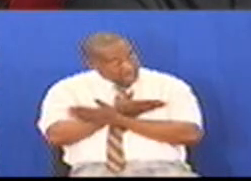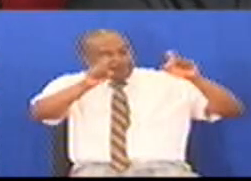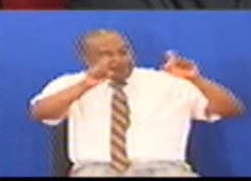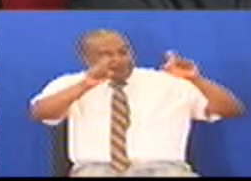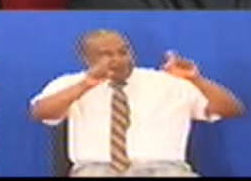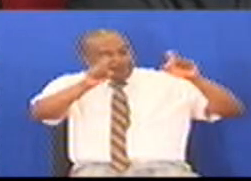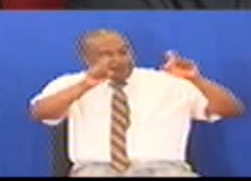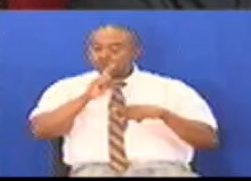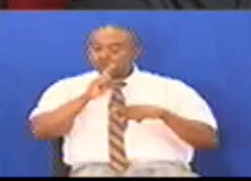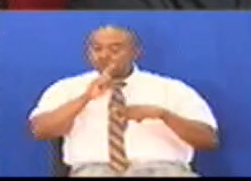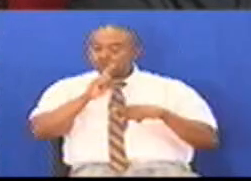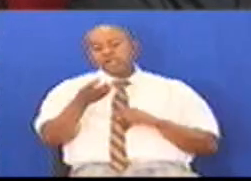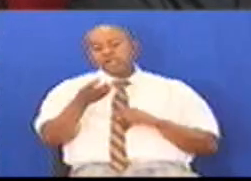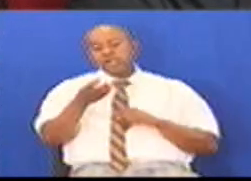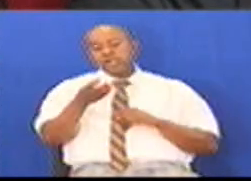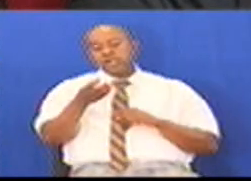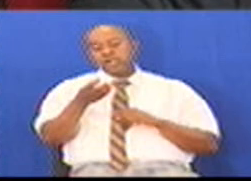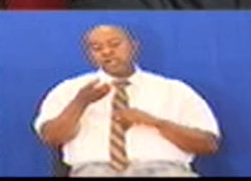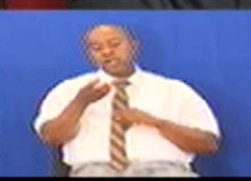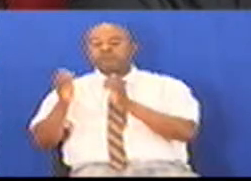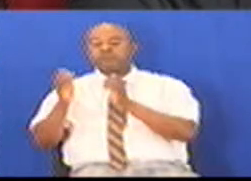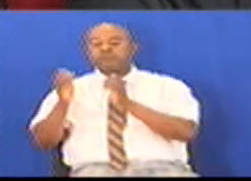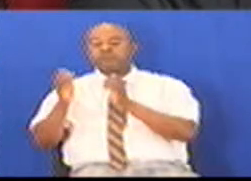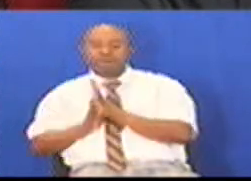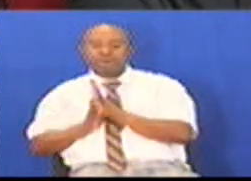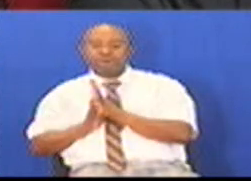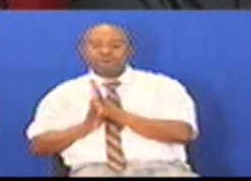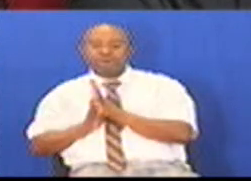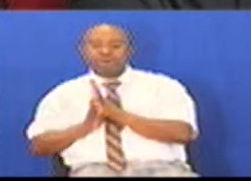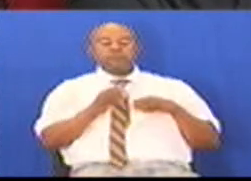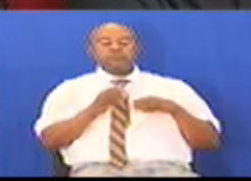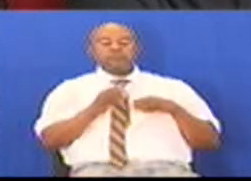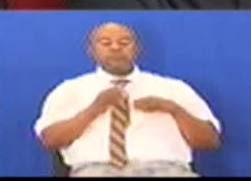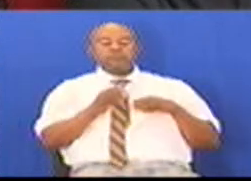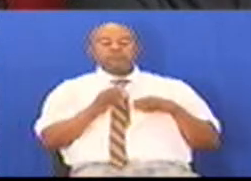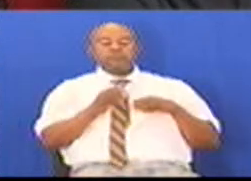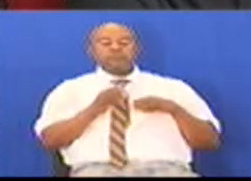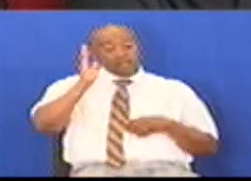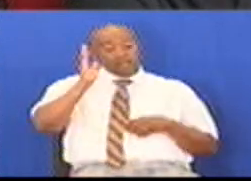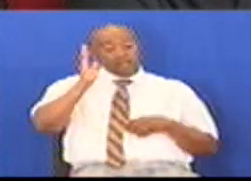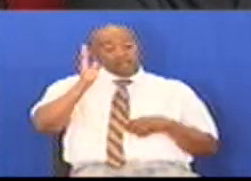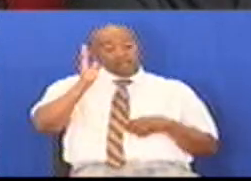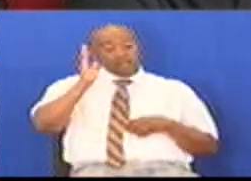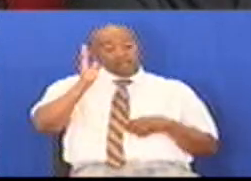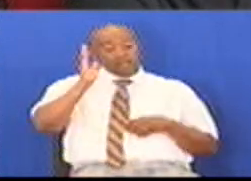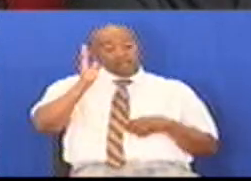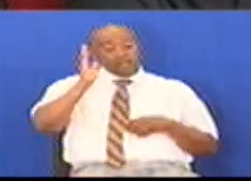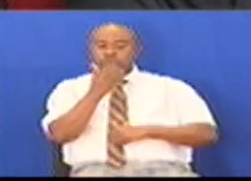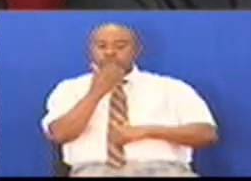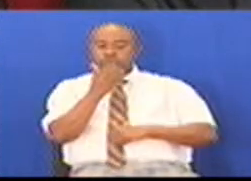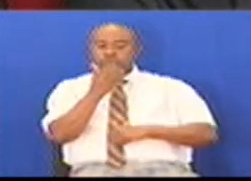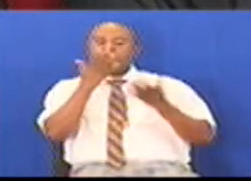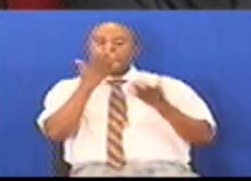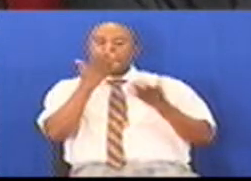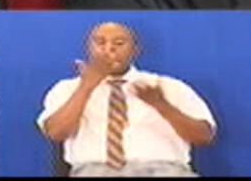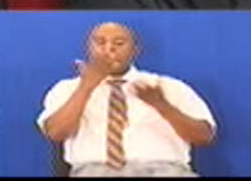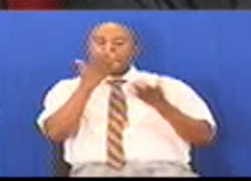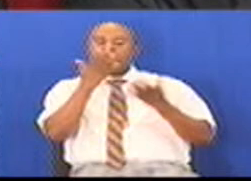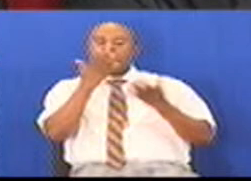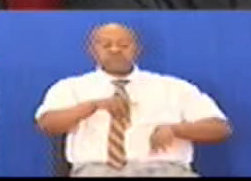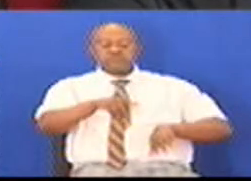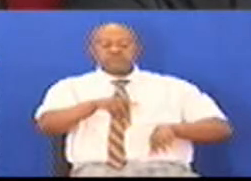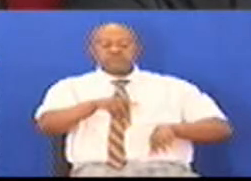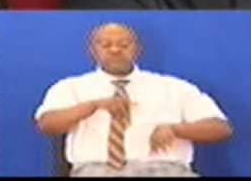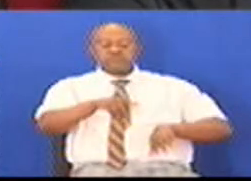Aidha, kamati inaipongeza serikali kwa juhudi kubwa ya kusimamia na kuimarisha huduma ya afya na usalama wa watu, pamoja na kutoa